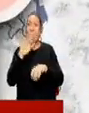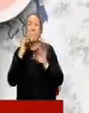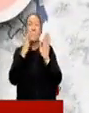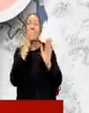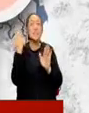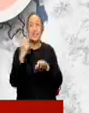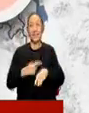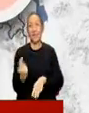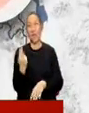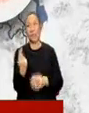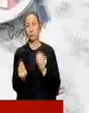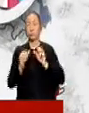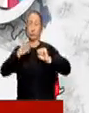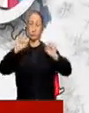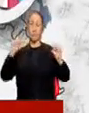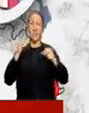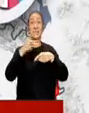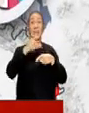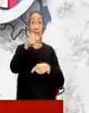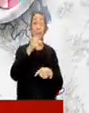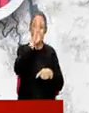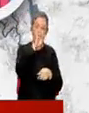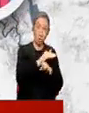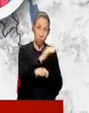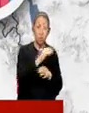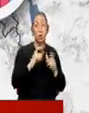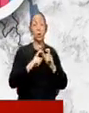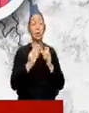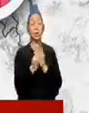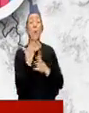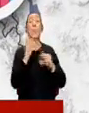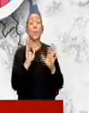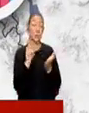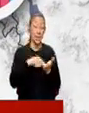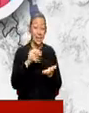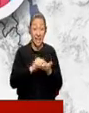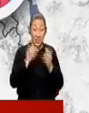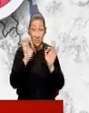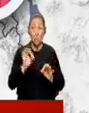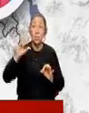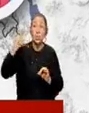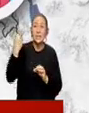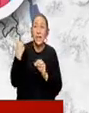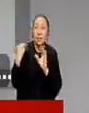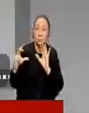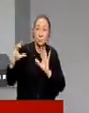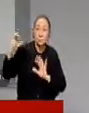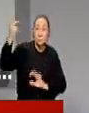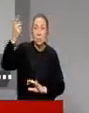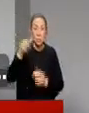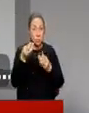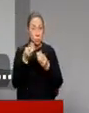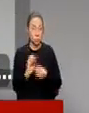okuluna gitmek için sabah 7'de uyanıyor Zeynep ise İstanbul'da yaşıyor gün aydınlanmadan uyanıyor derse başlarken Güneş yeni doğmuş oluyor